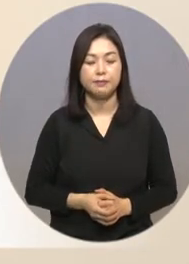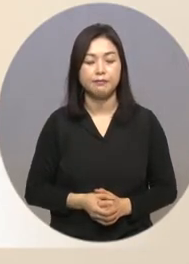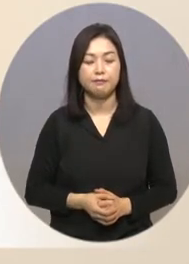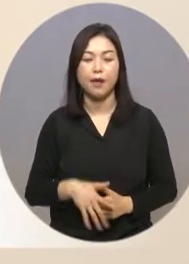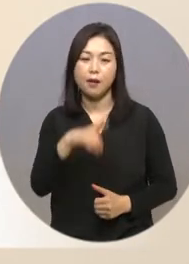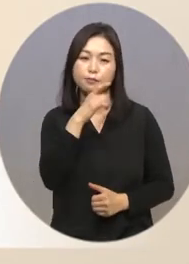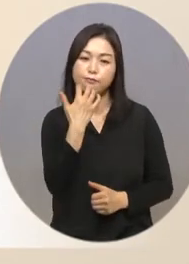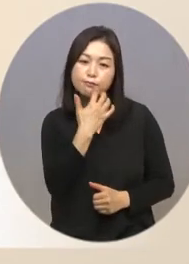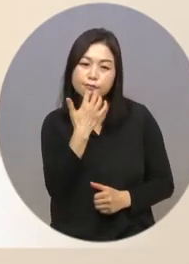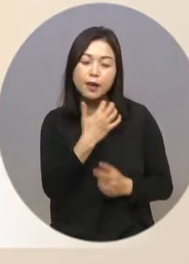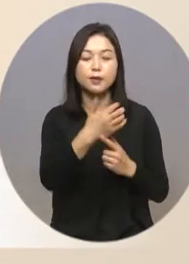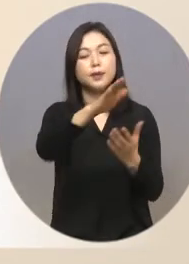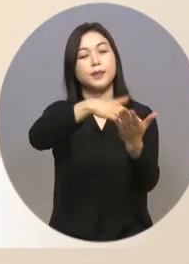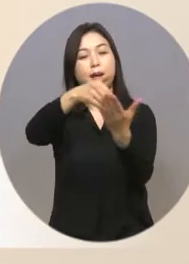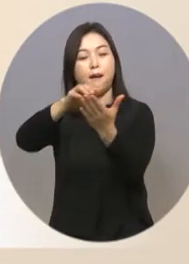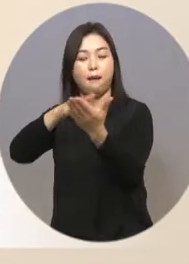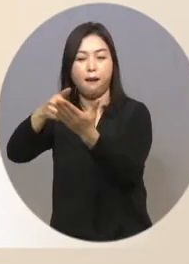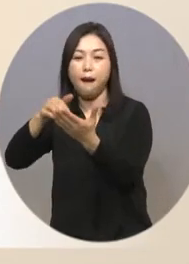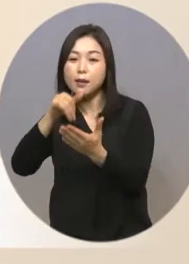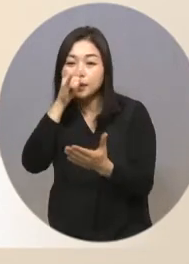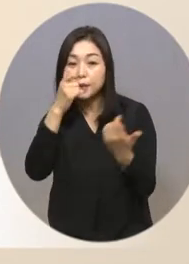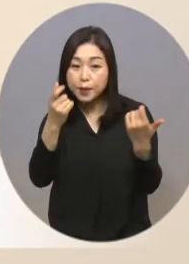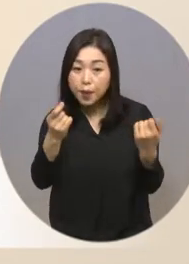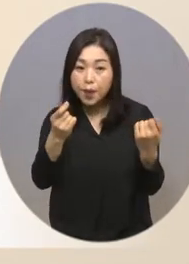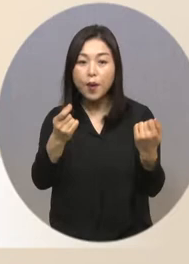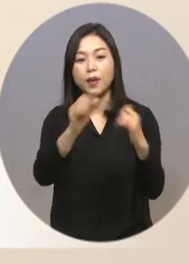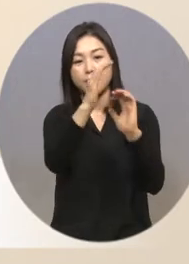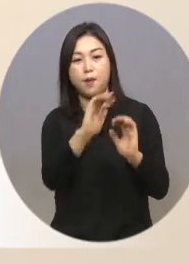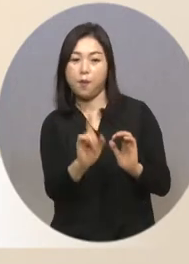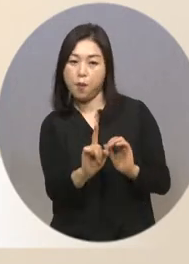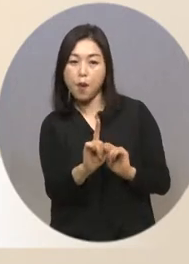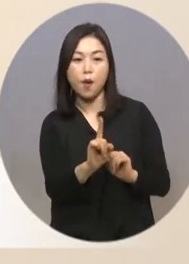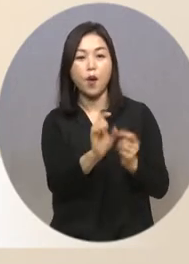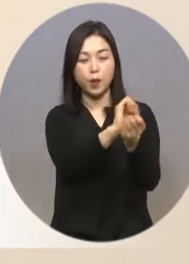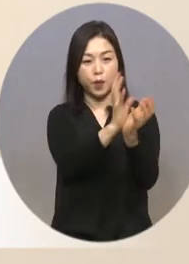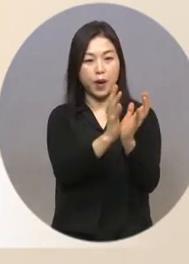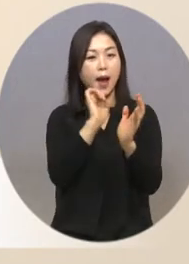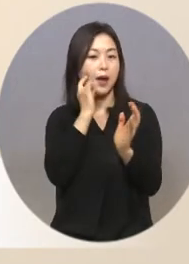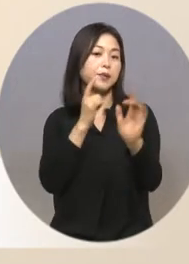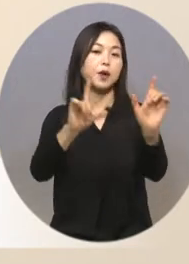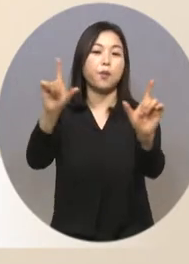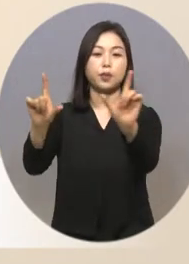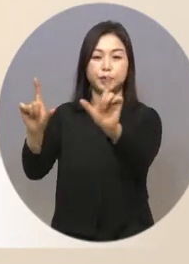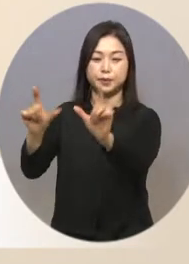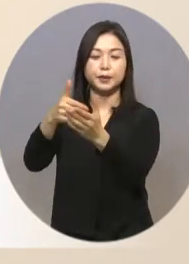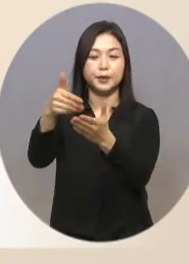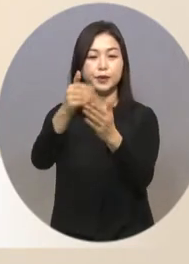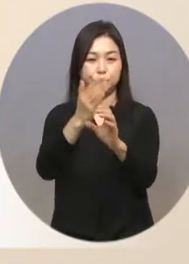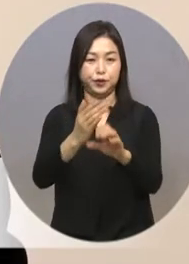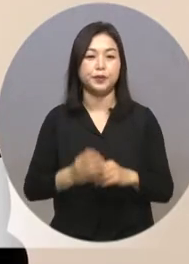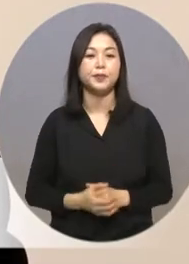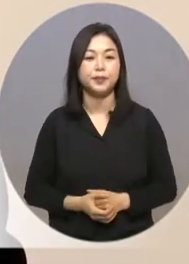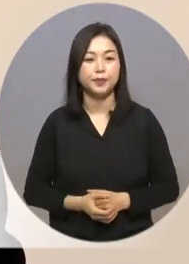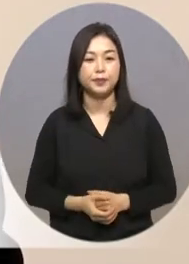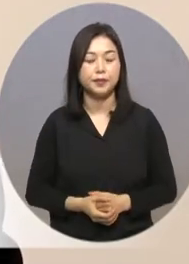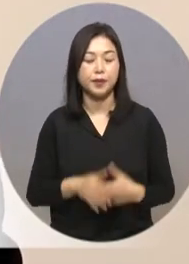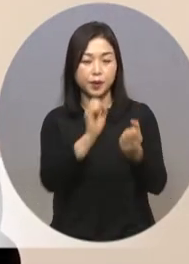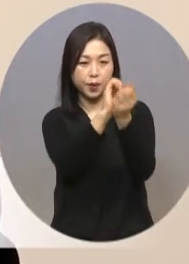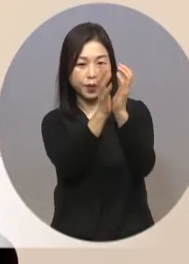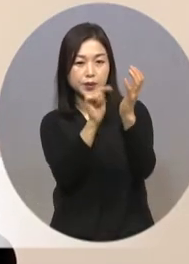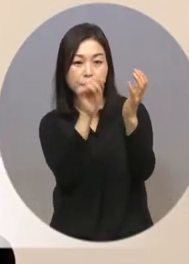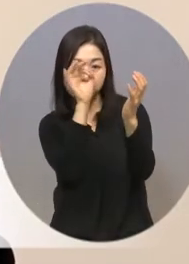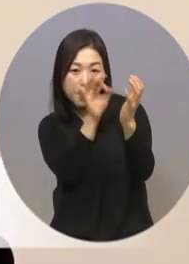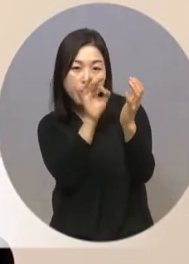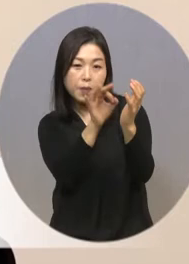있고요. 그림의 내용은 꽃과 그다음에 아름다운 풍경 위주로 그리고 있습니다. 꽃을 보면서